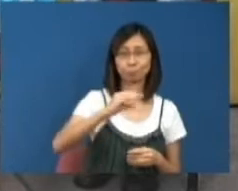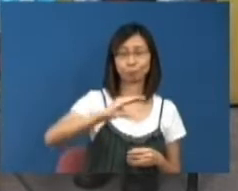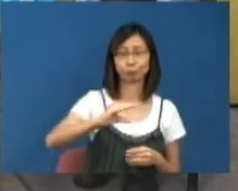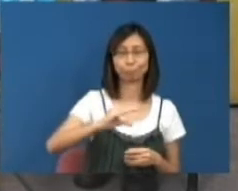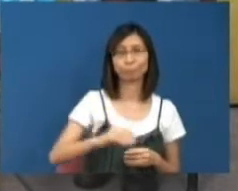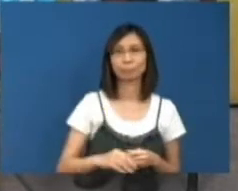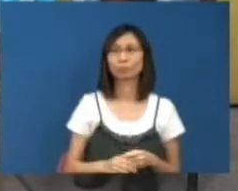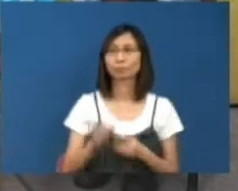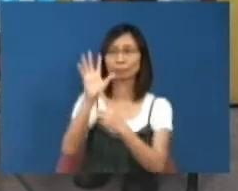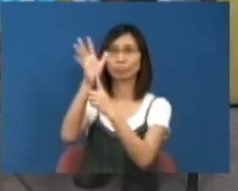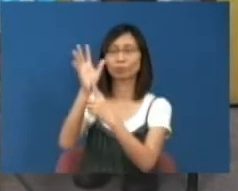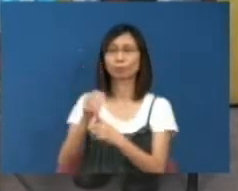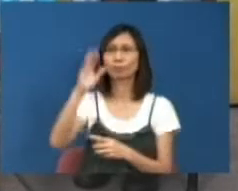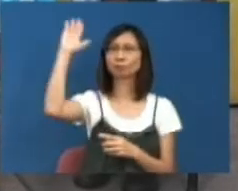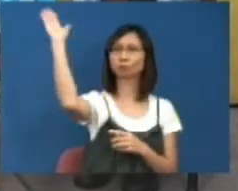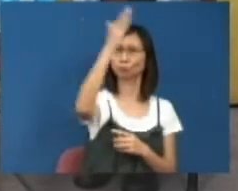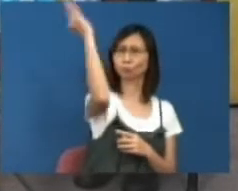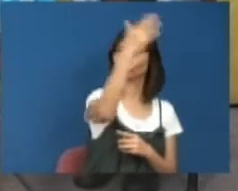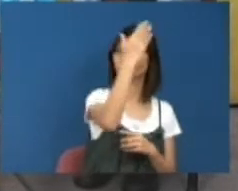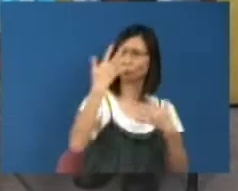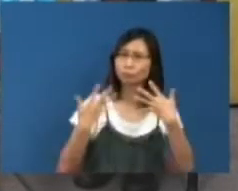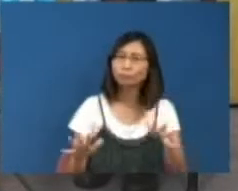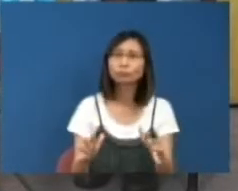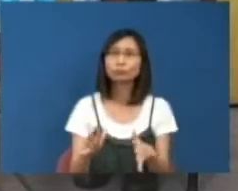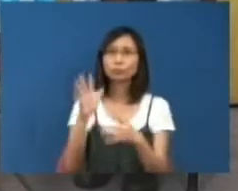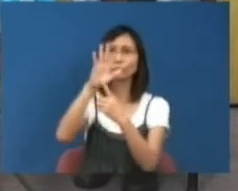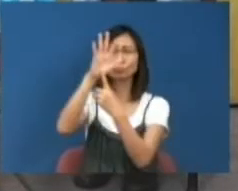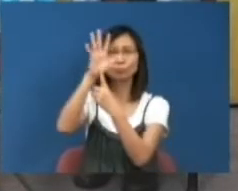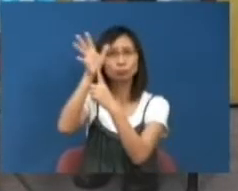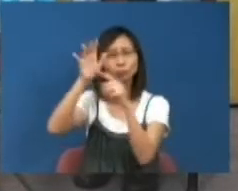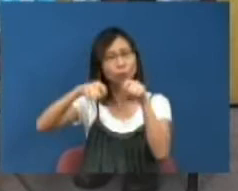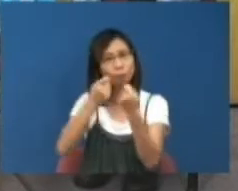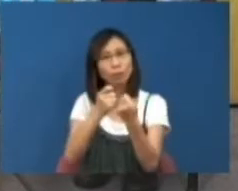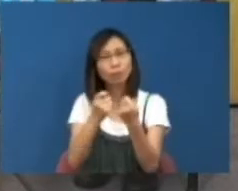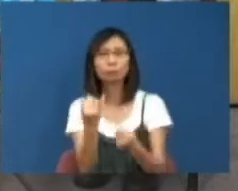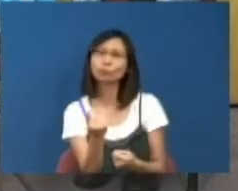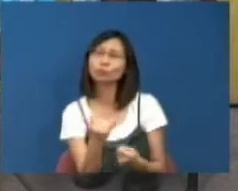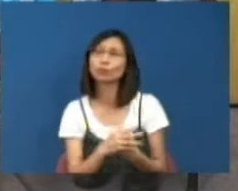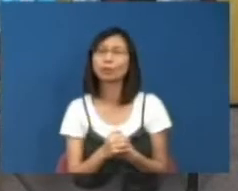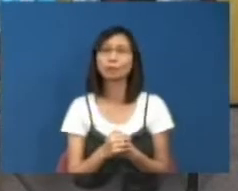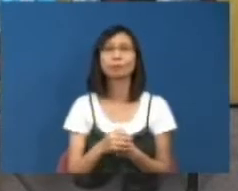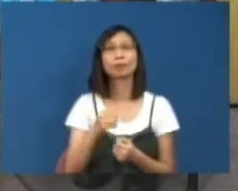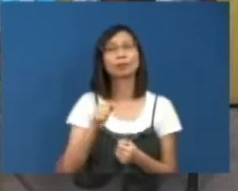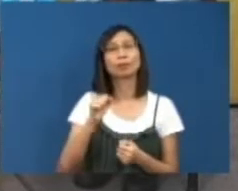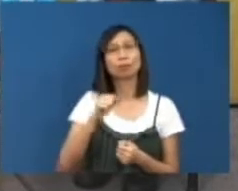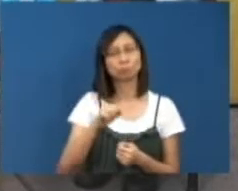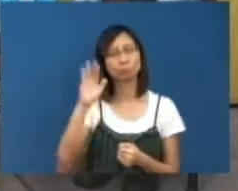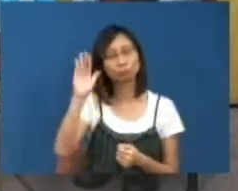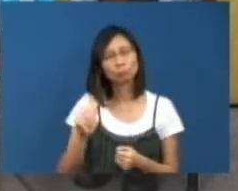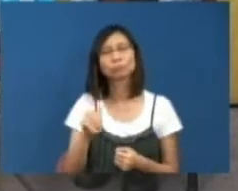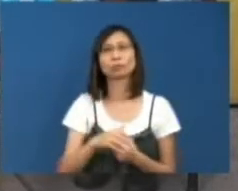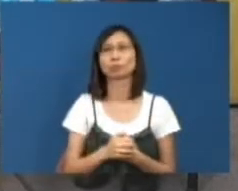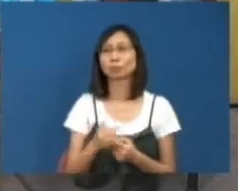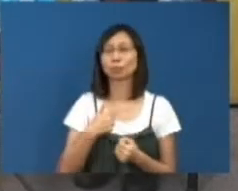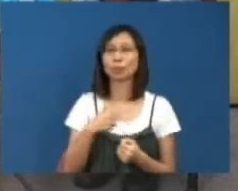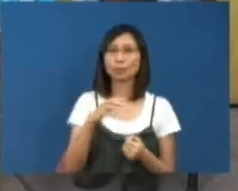長風又唔見咗幾十支咧？ 呢、這個咧就係、是、啦，就有咁嘅可能嘅、啊。我亦都搜集咗啲圖片，